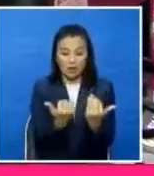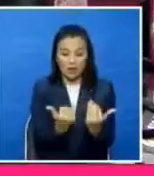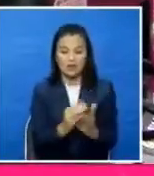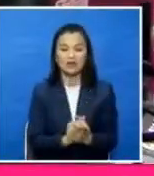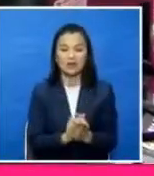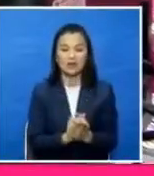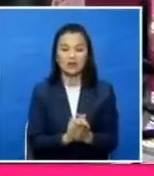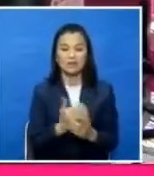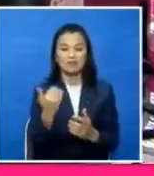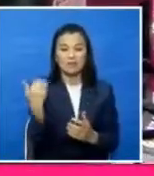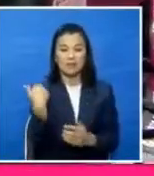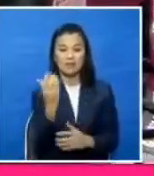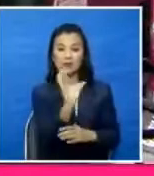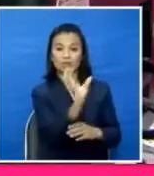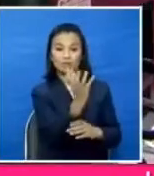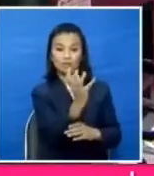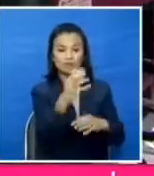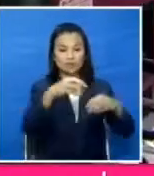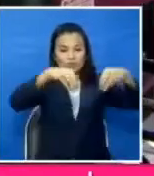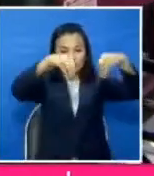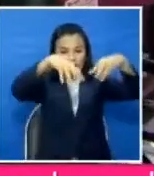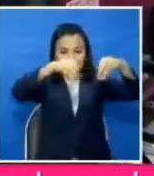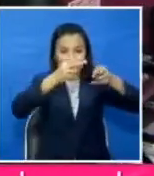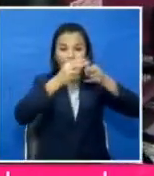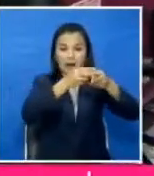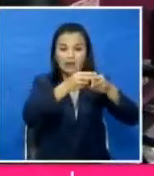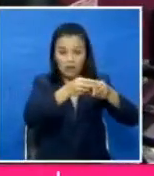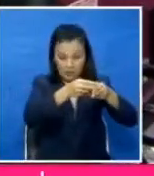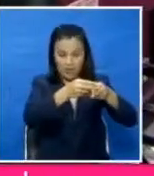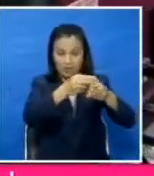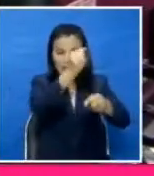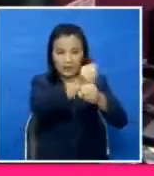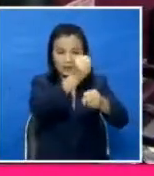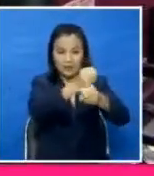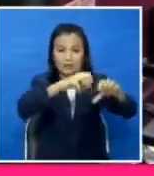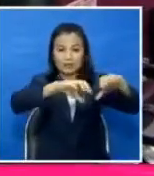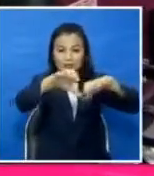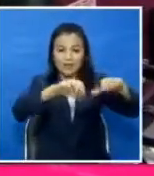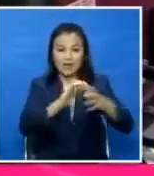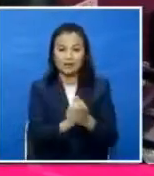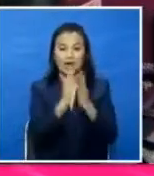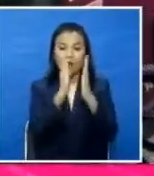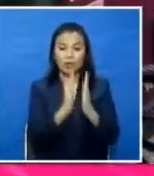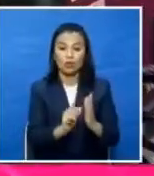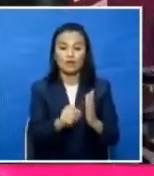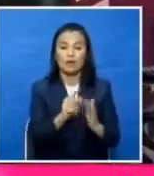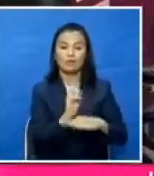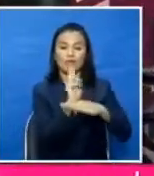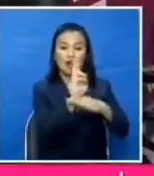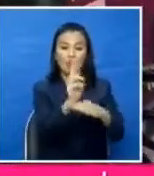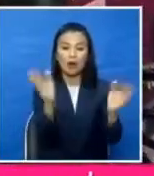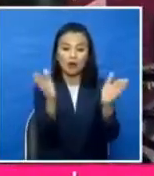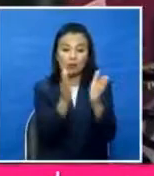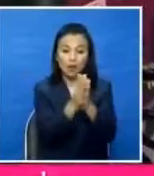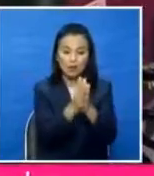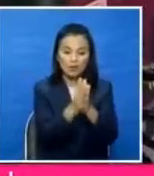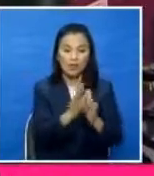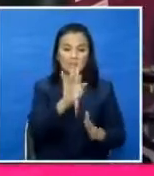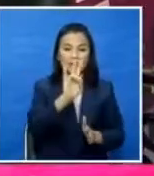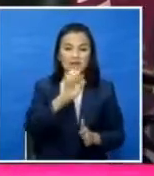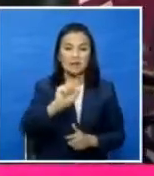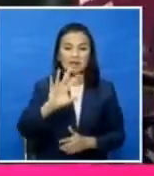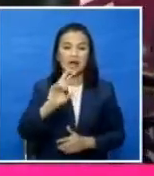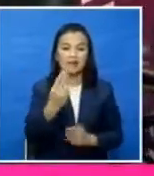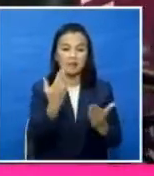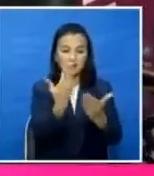จะใช้เครื่องออกรางวัลไฟฟ้าอัตโนมัติในการออกรางวัลโดยจะมีผู้ถูกรางวัลกว่า750,000 อันดับคิ